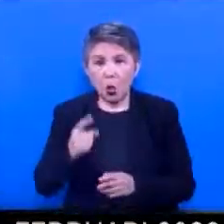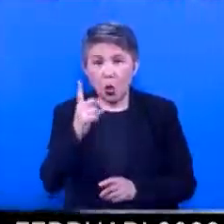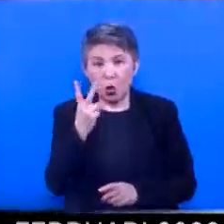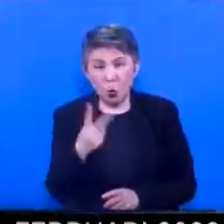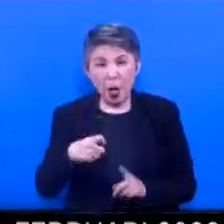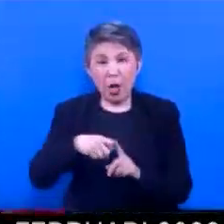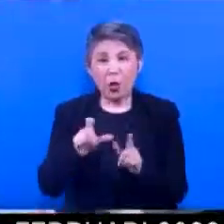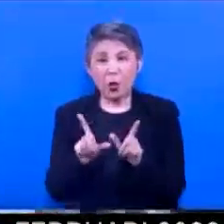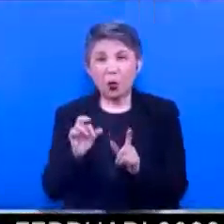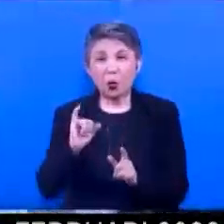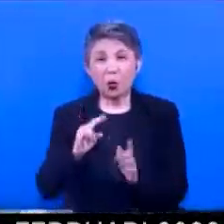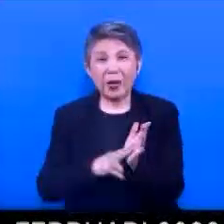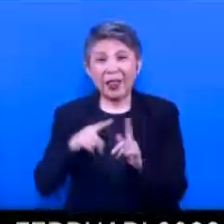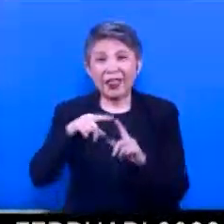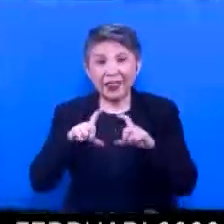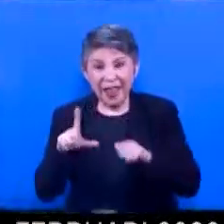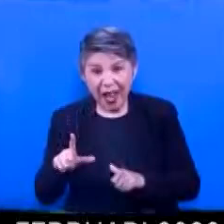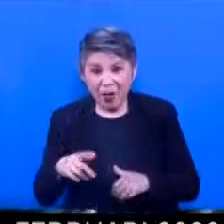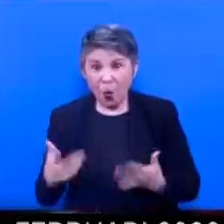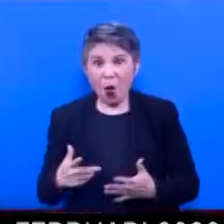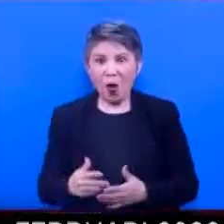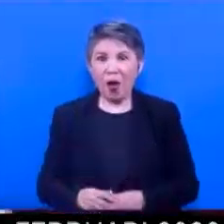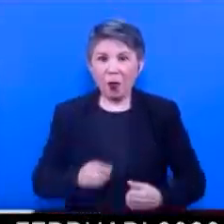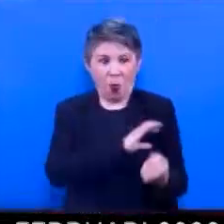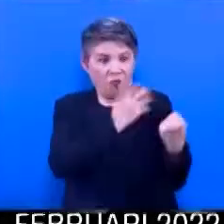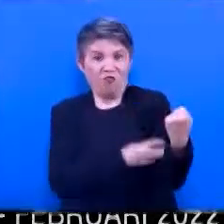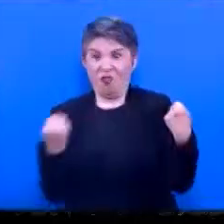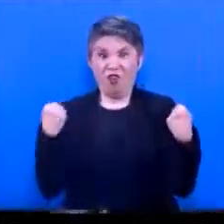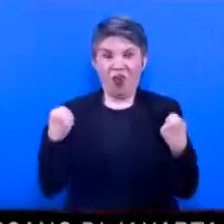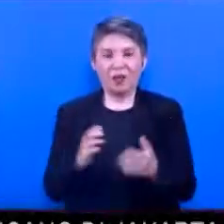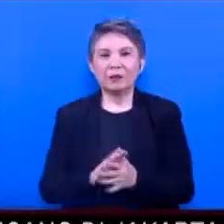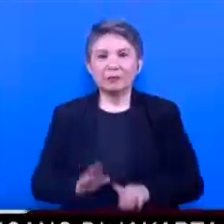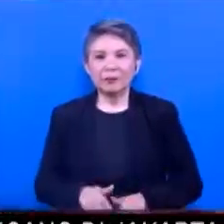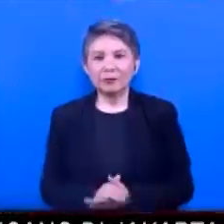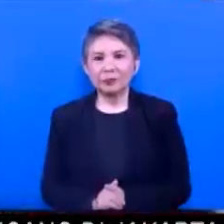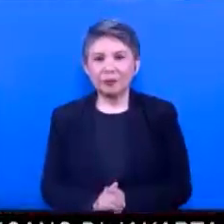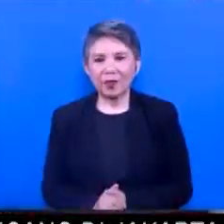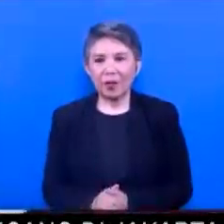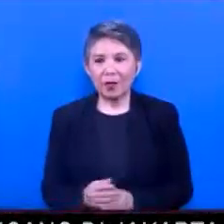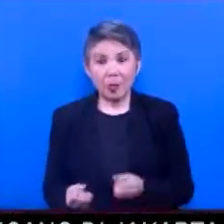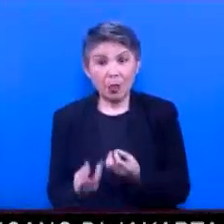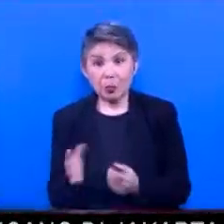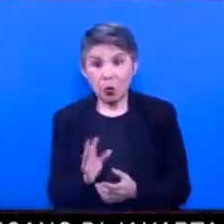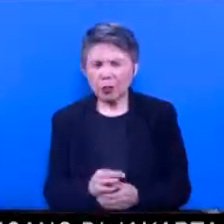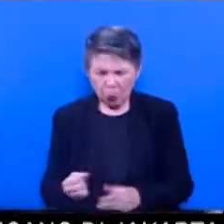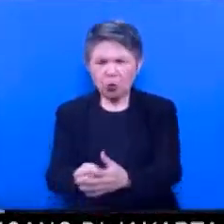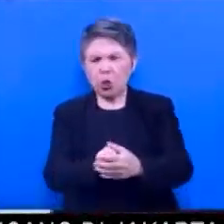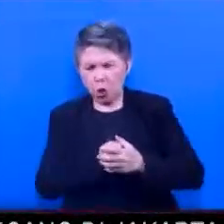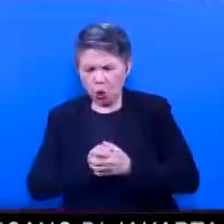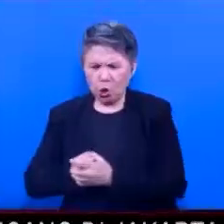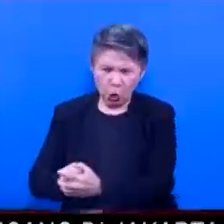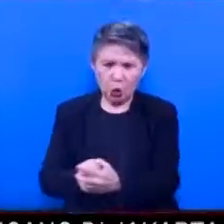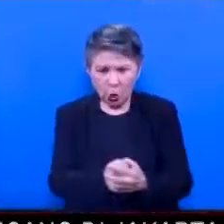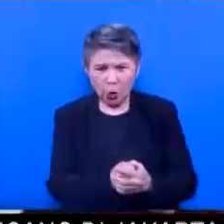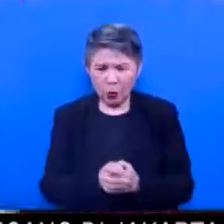kedelai. Wah, sudah tidak perlu nge-gym nih. Pak Wijo udah mulai masak? Belum ya, Pak? Belum. Oh,